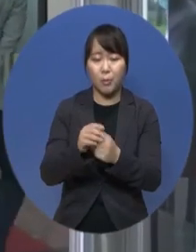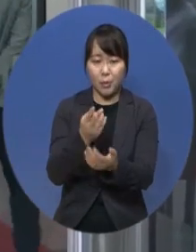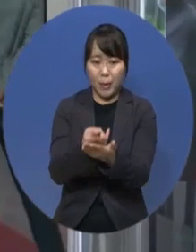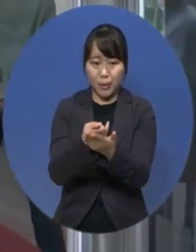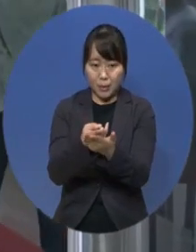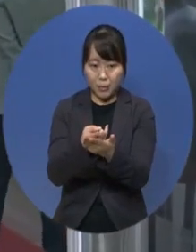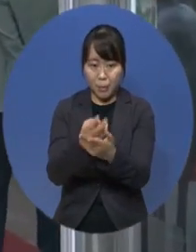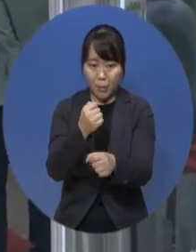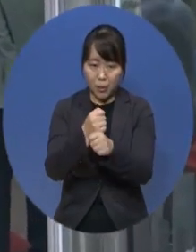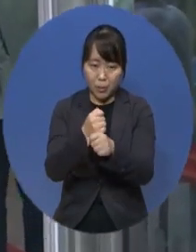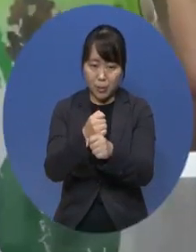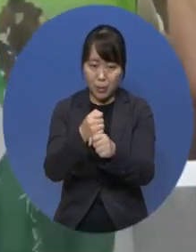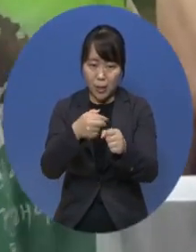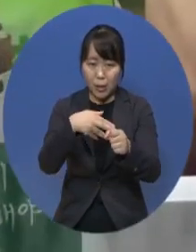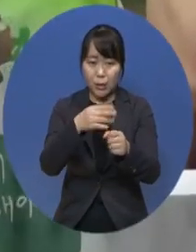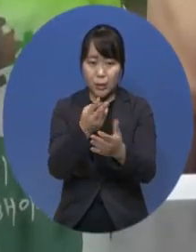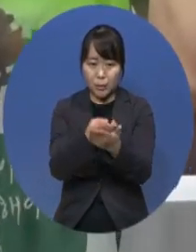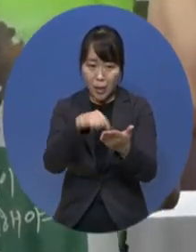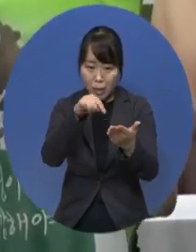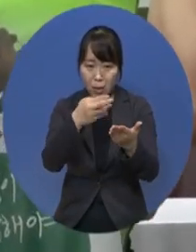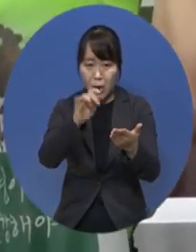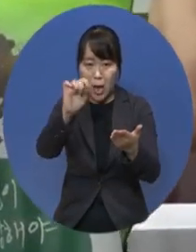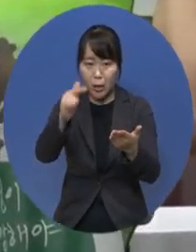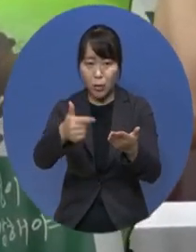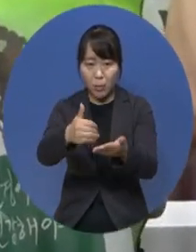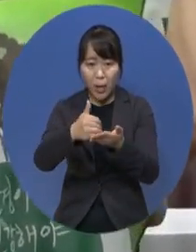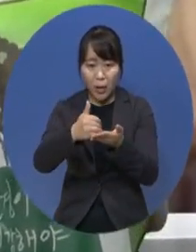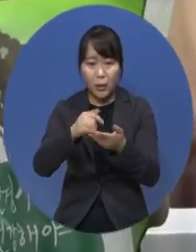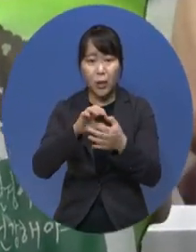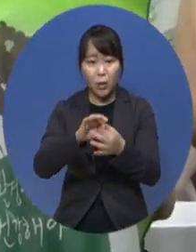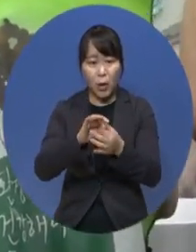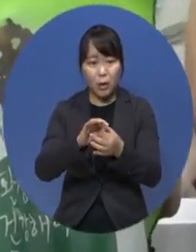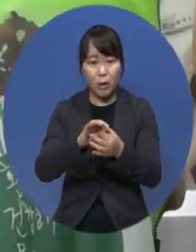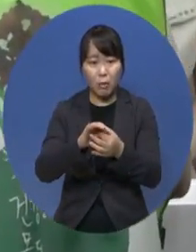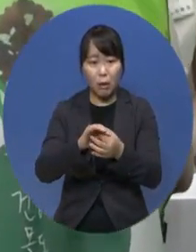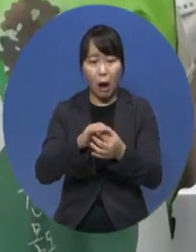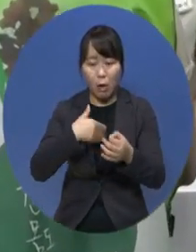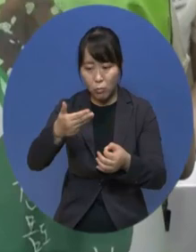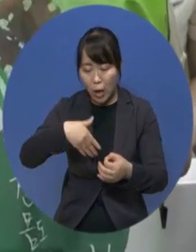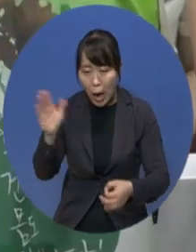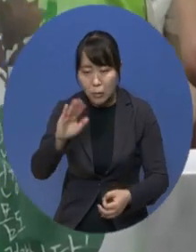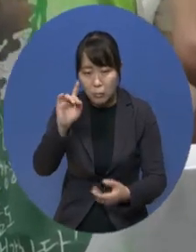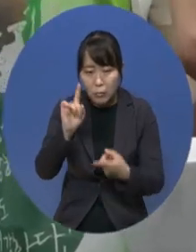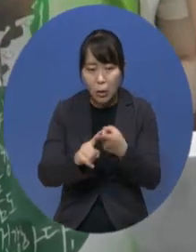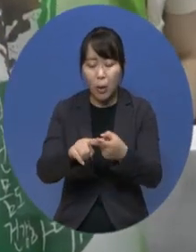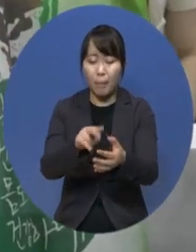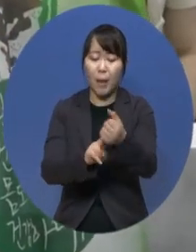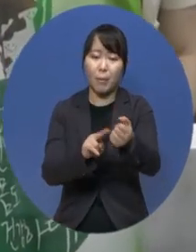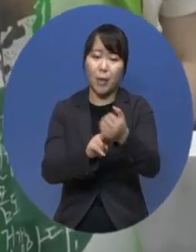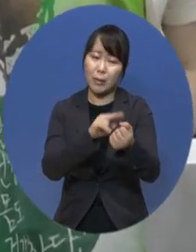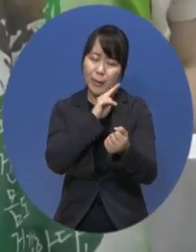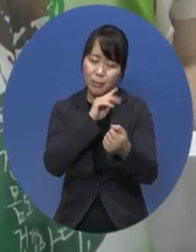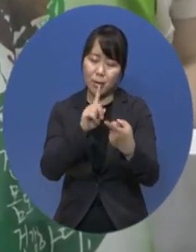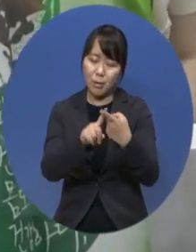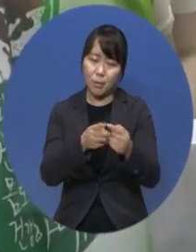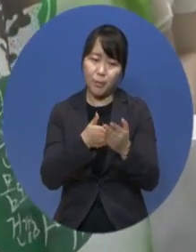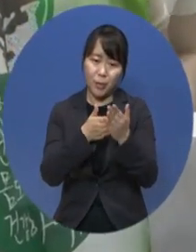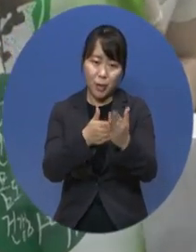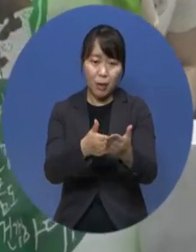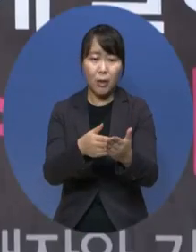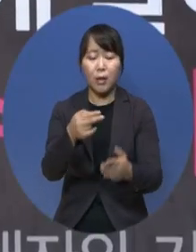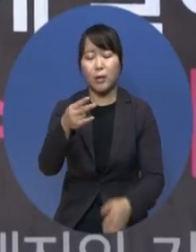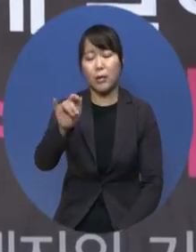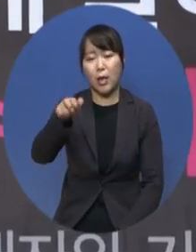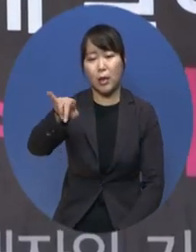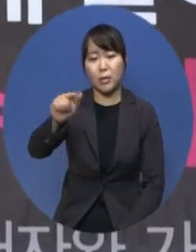제작하고 침대에서 라돈이 방출된다는 사실을 알리지 않은 채 판매한 혐의로 고소된 대진